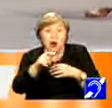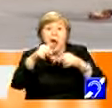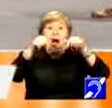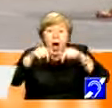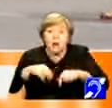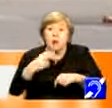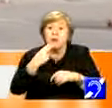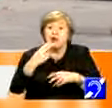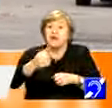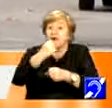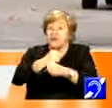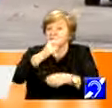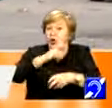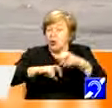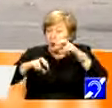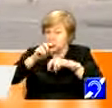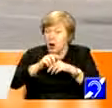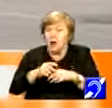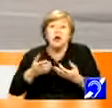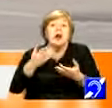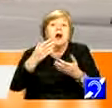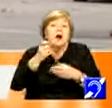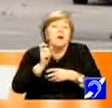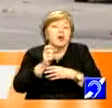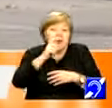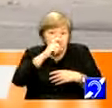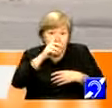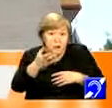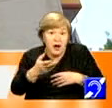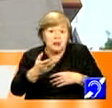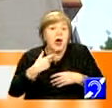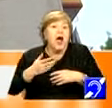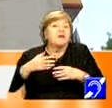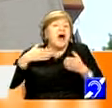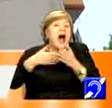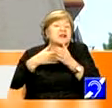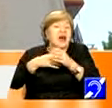cercetări sub aspectul săvârșirii infracțiunii de agresiune sexuală.